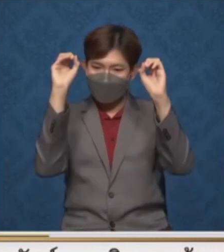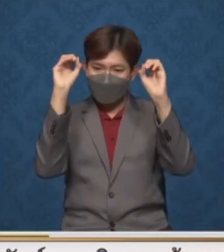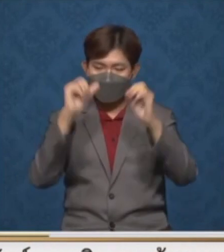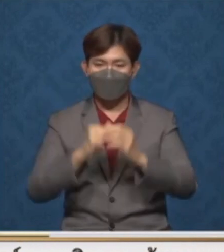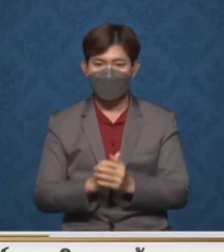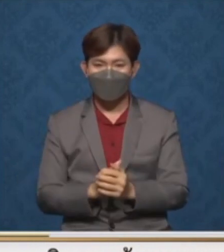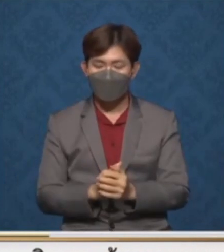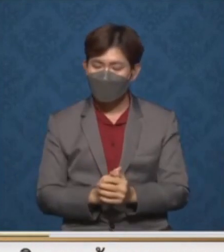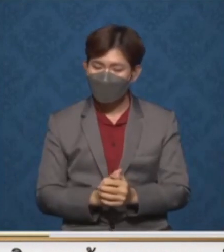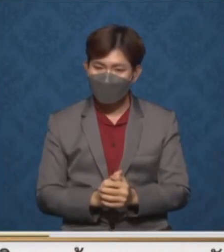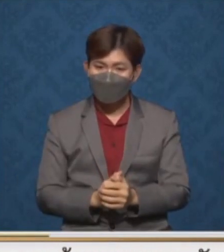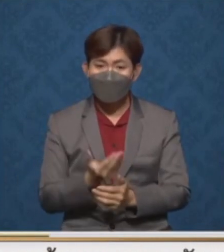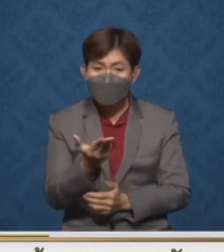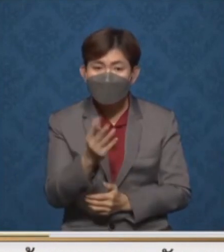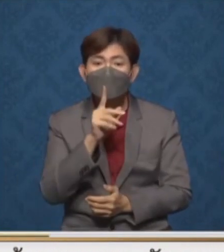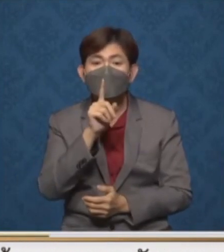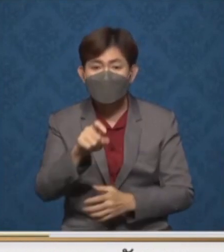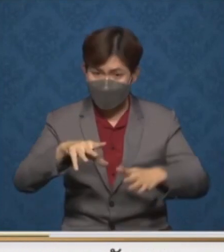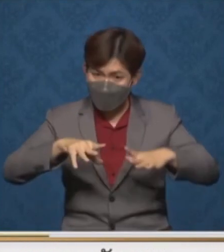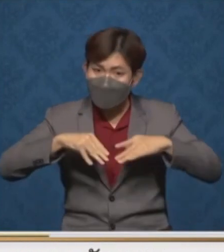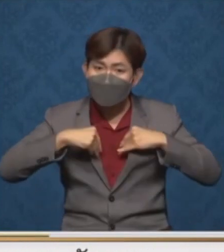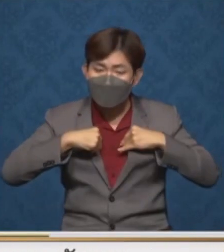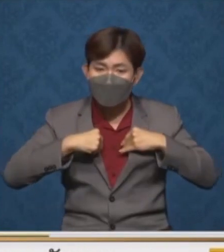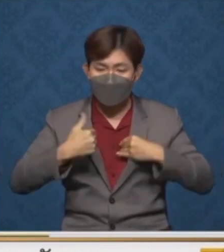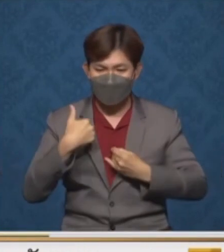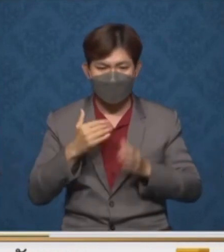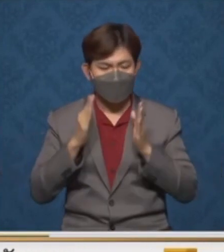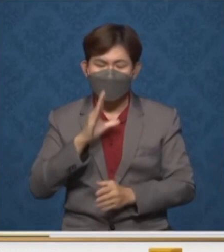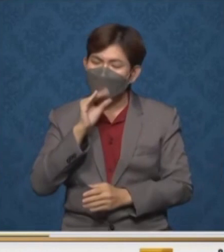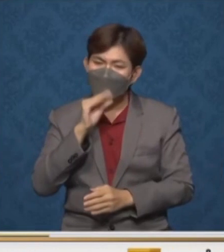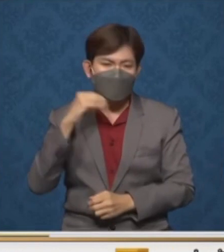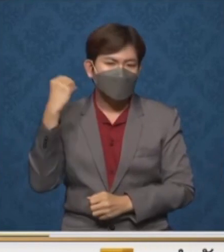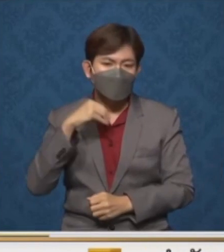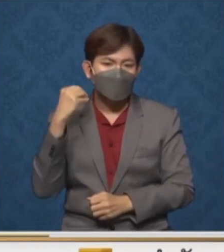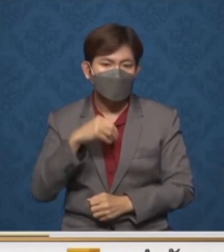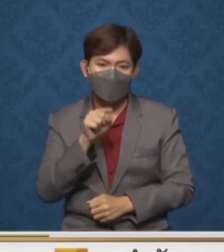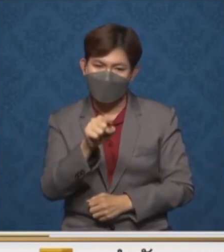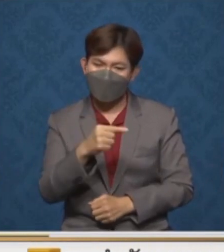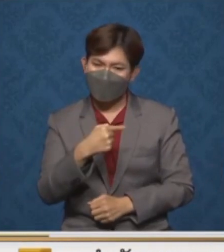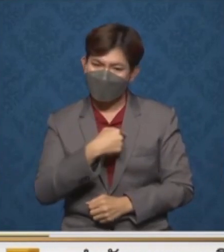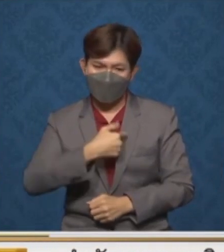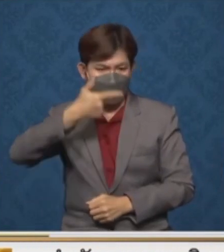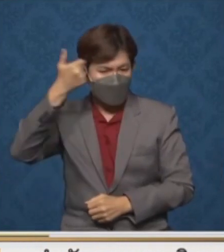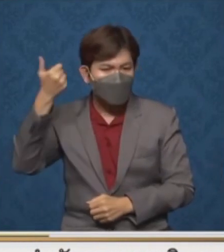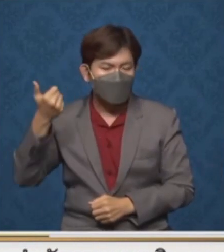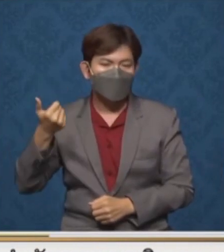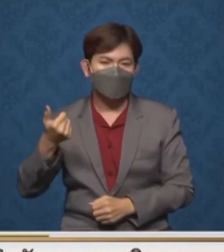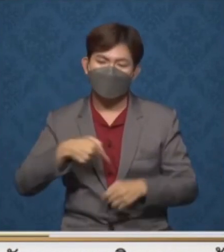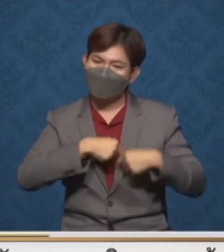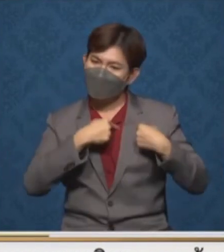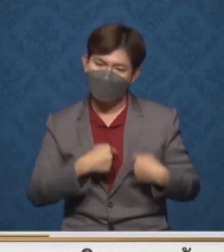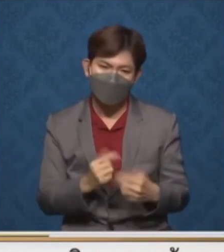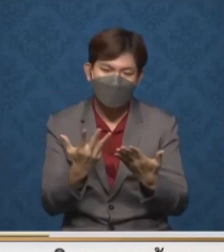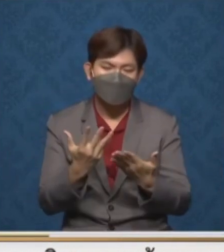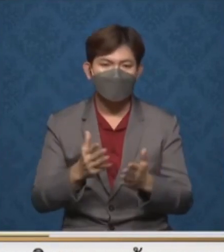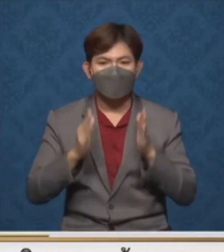รับหรือท่านจะยอมรับหรือไม่ว่าคำกล่าวที่มีคนพูดอยู่เสมอว่าท่านใจดำไร้หัวใจความเป็นมนุ